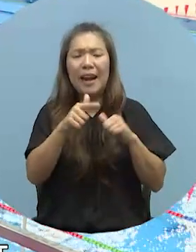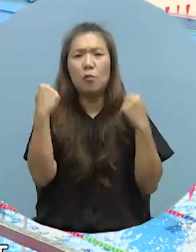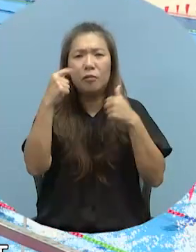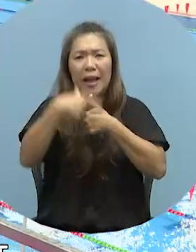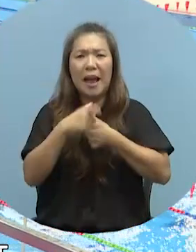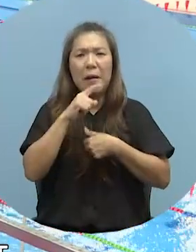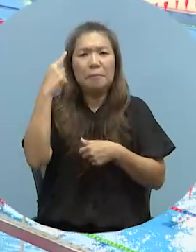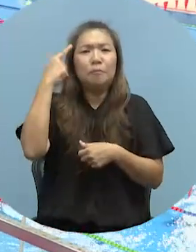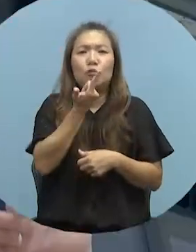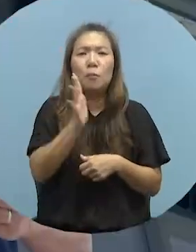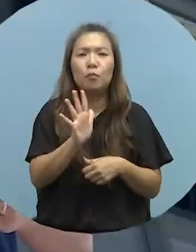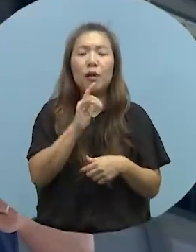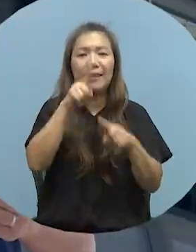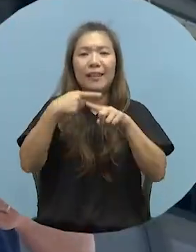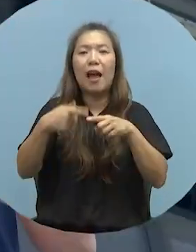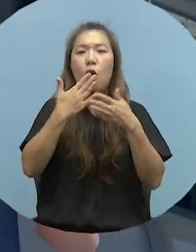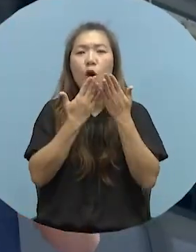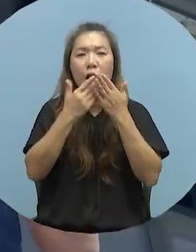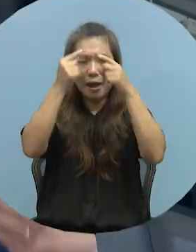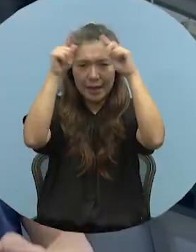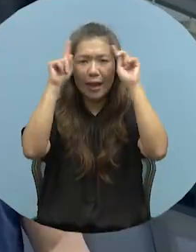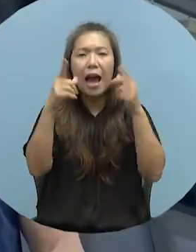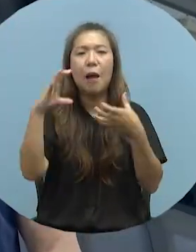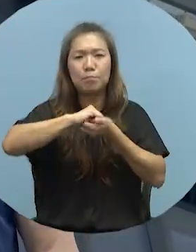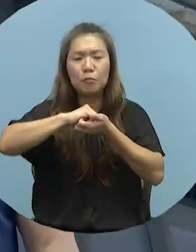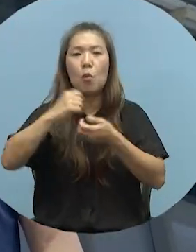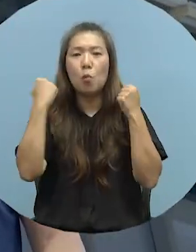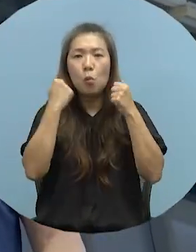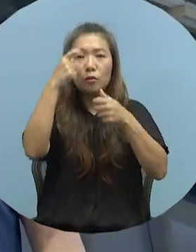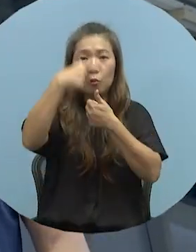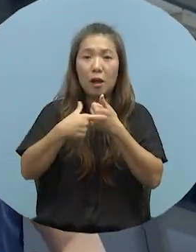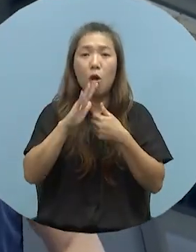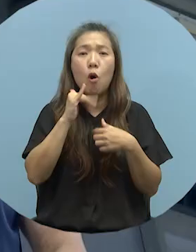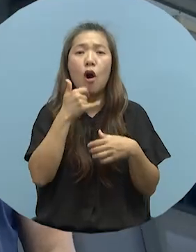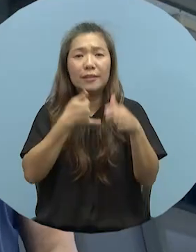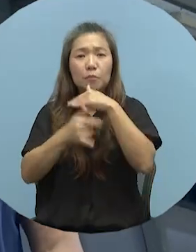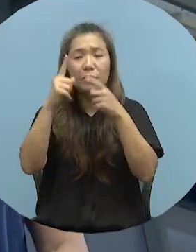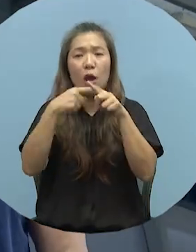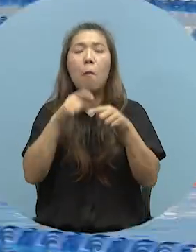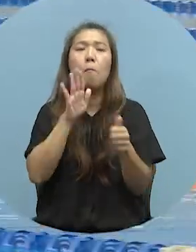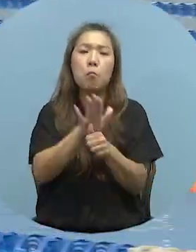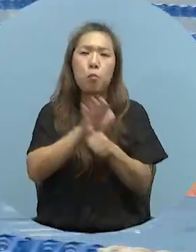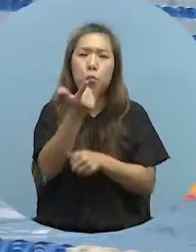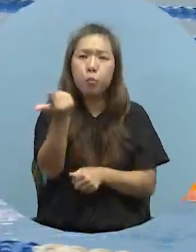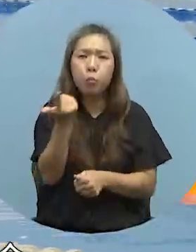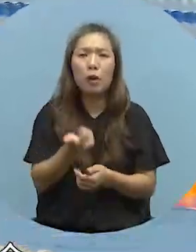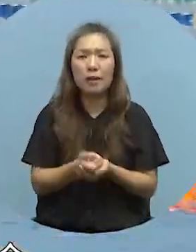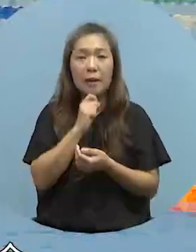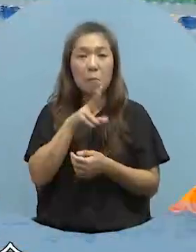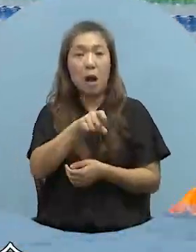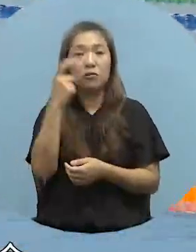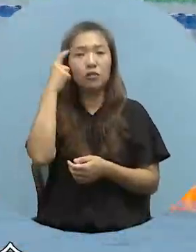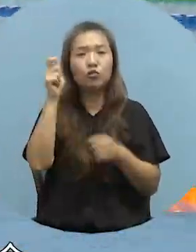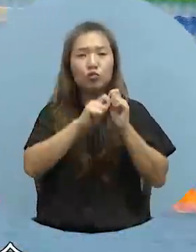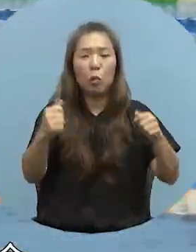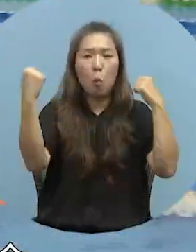员的后顾之忧，和各个大学合作，对运动员读大学这方面呢，提供了很大的帮助，很明显